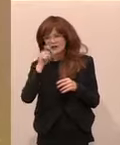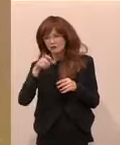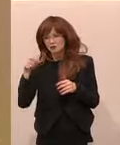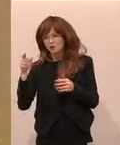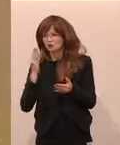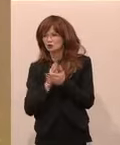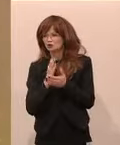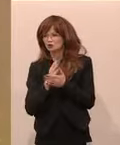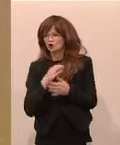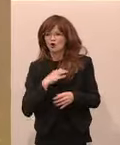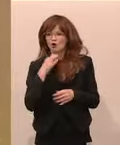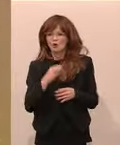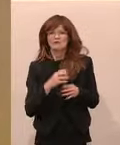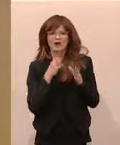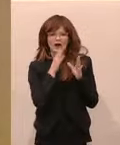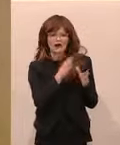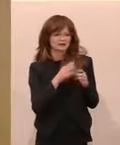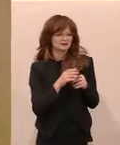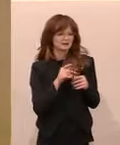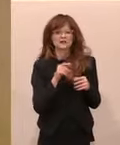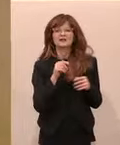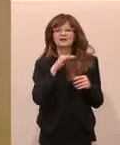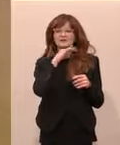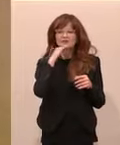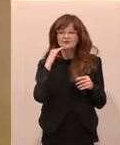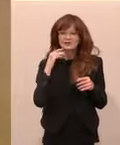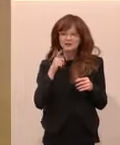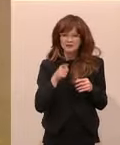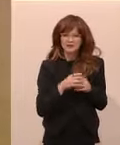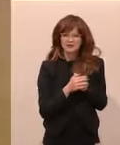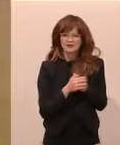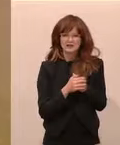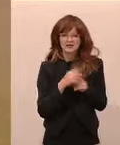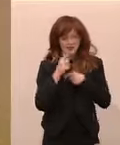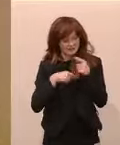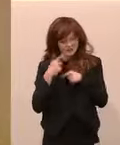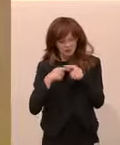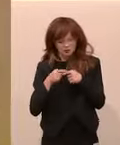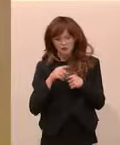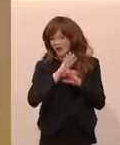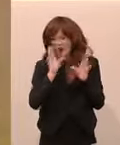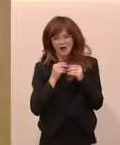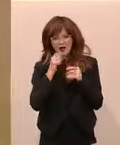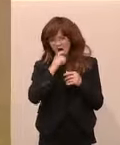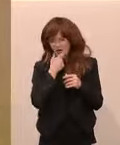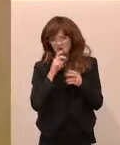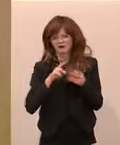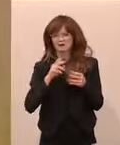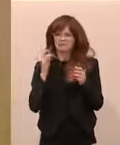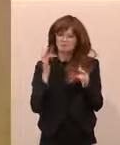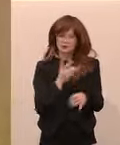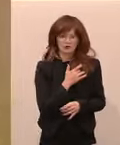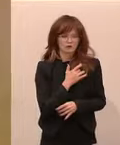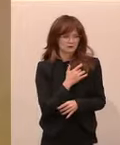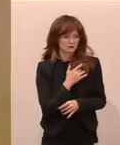und Generationen, vor allem aber auch die Eltern, die ihre Kinder vor Cybermobbing schützen müssen. Und auch die aktuelle Kriminalstatistik